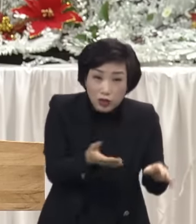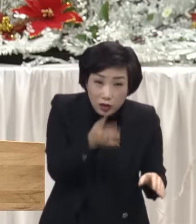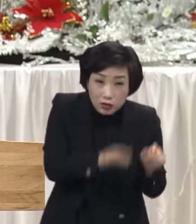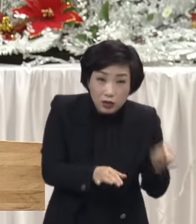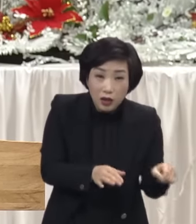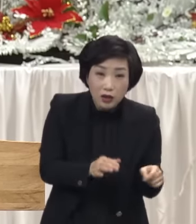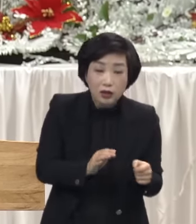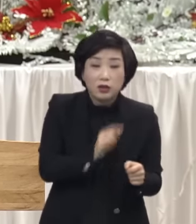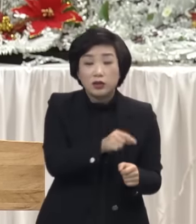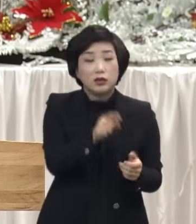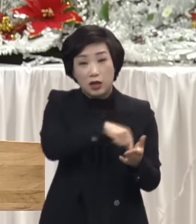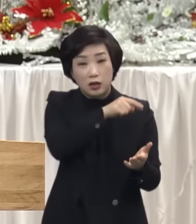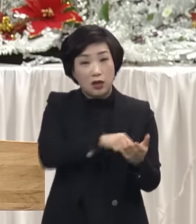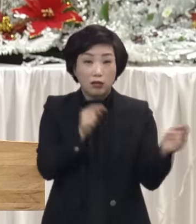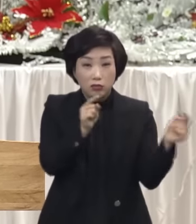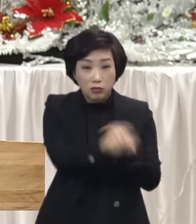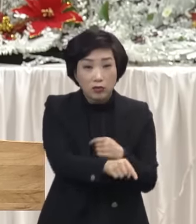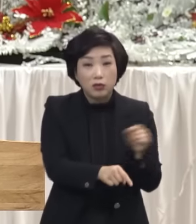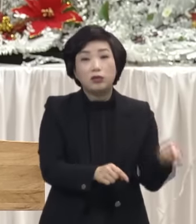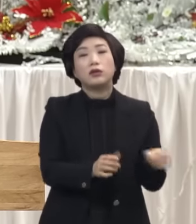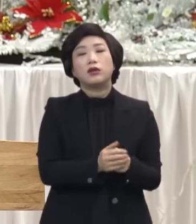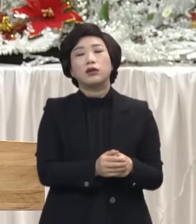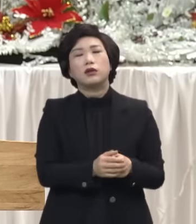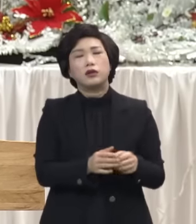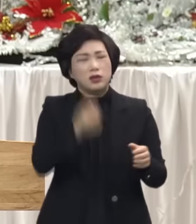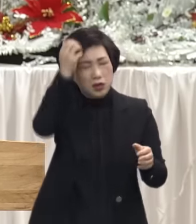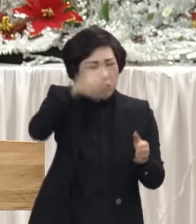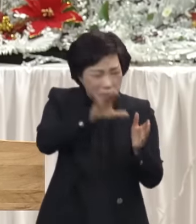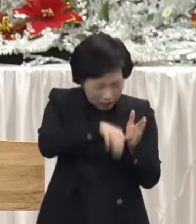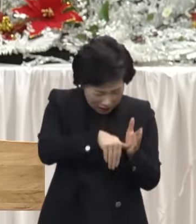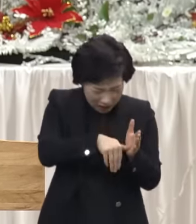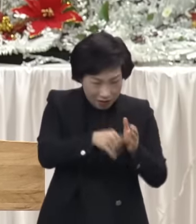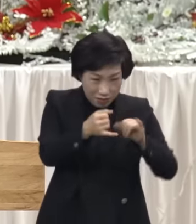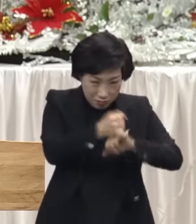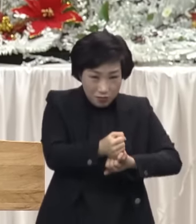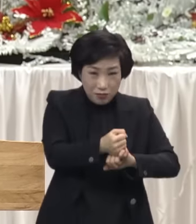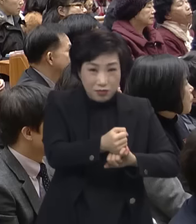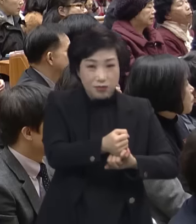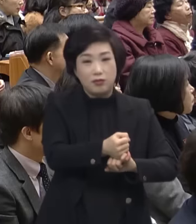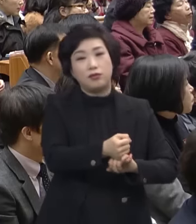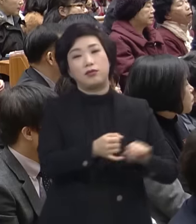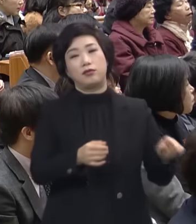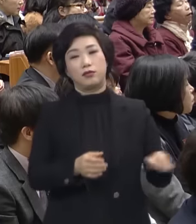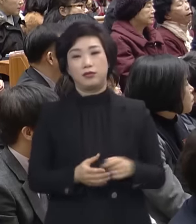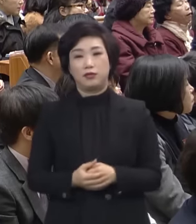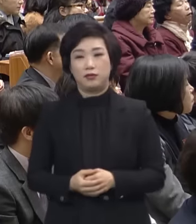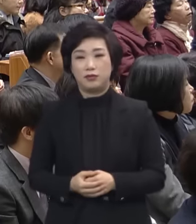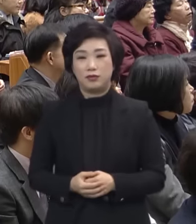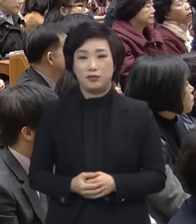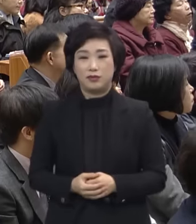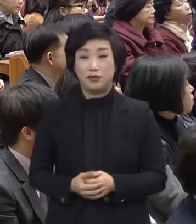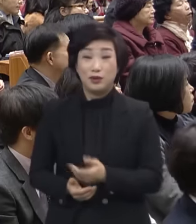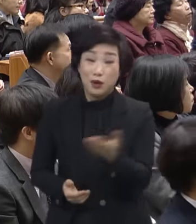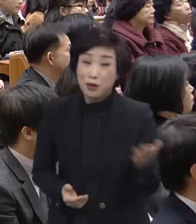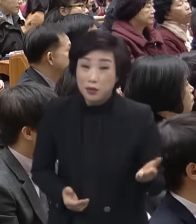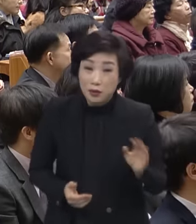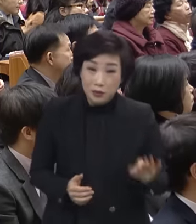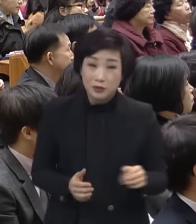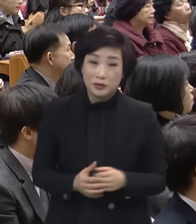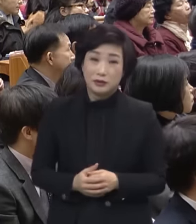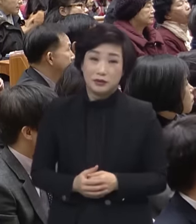투자하고 사랑한 값을 못 내놓는 대가를 영혼의 때 꼭 치러야 된다는 사실을 말하고 있는